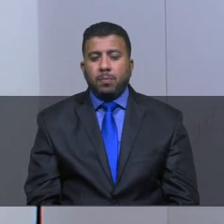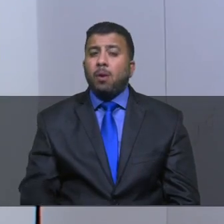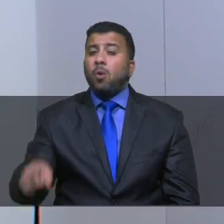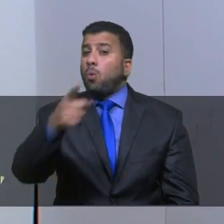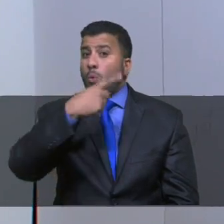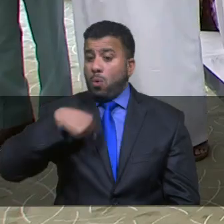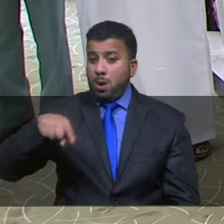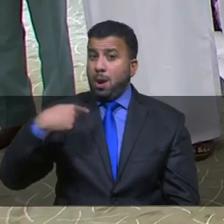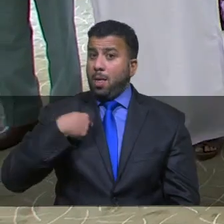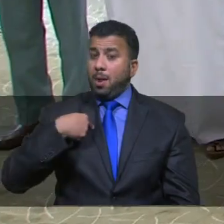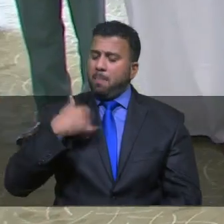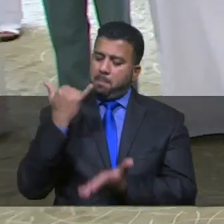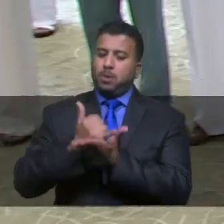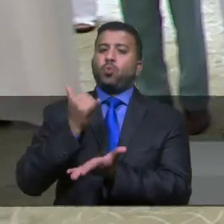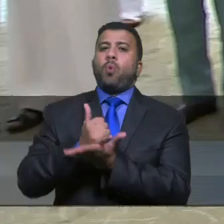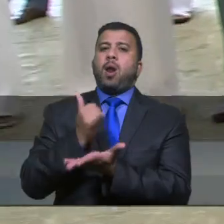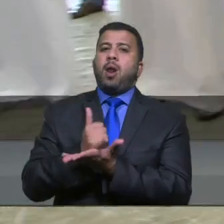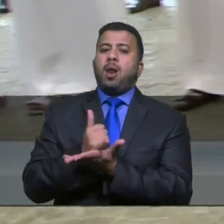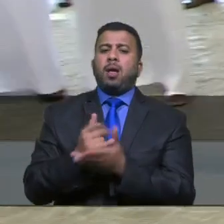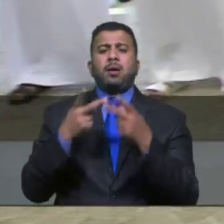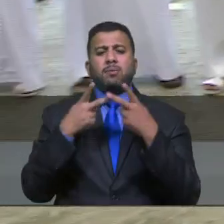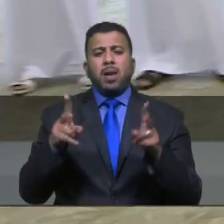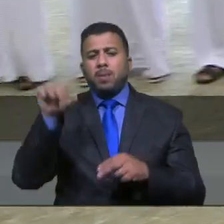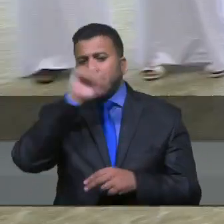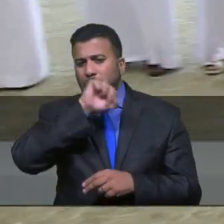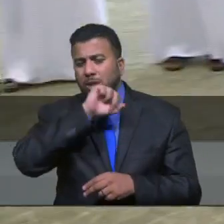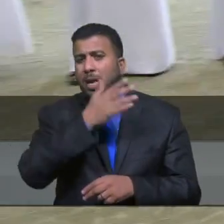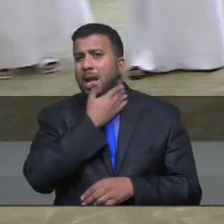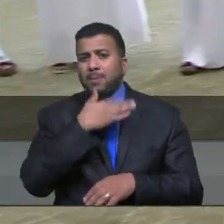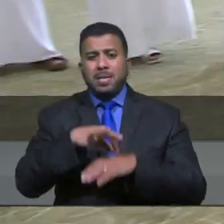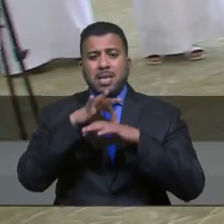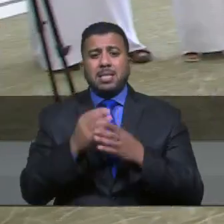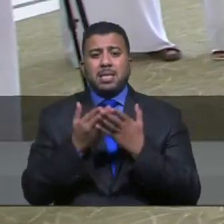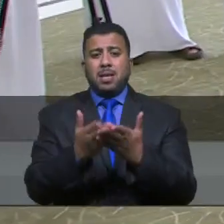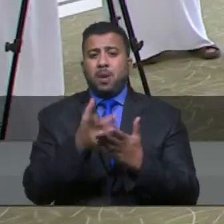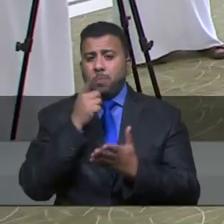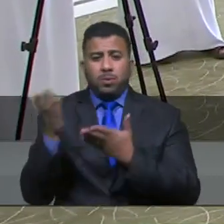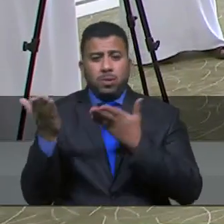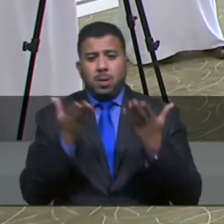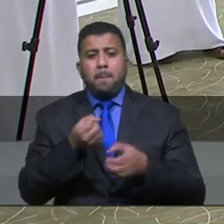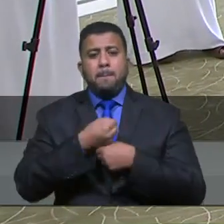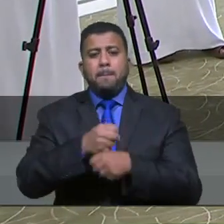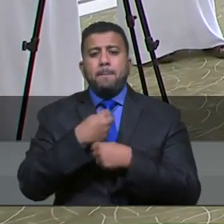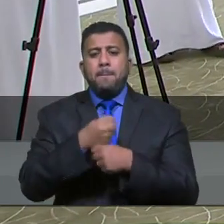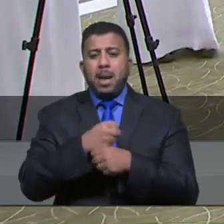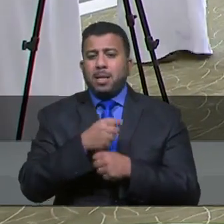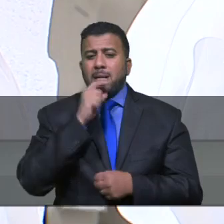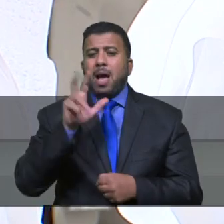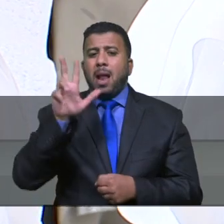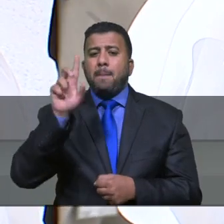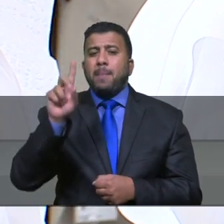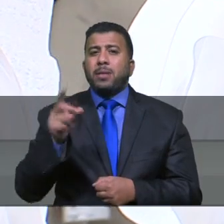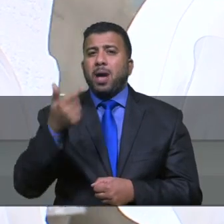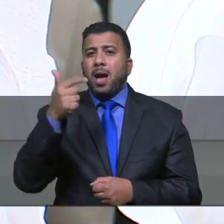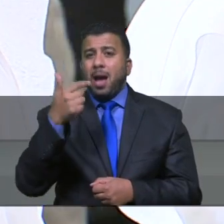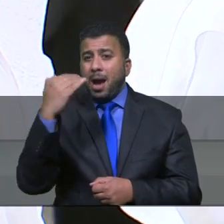كلنا مسؤول حملة أطلقتها مدينة الشارقة للخدمات الإنسانية واستضافتها بلدية منطقة البطائح